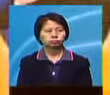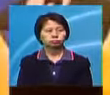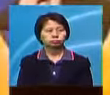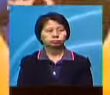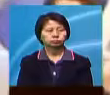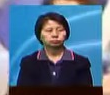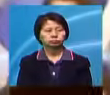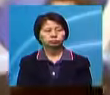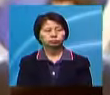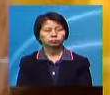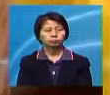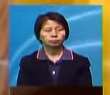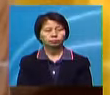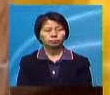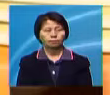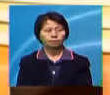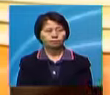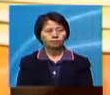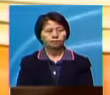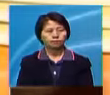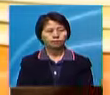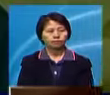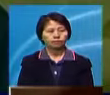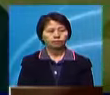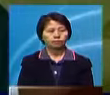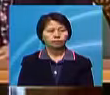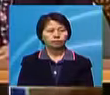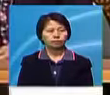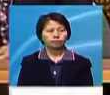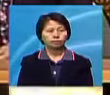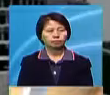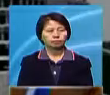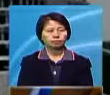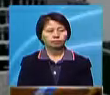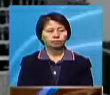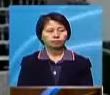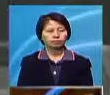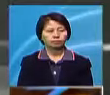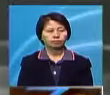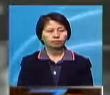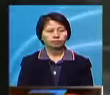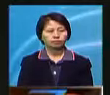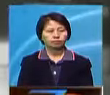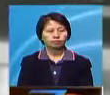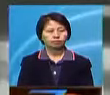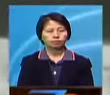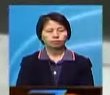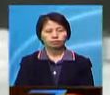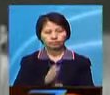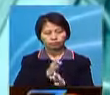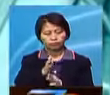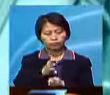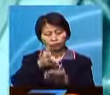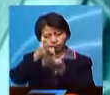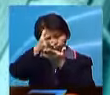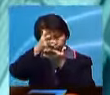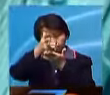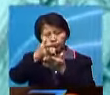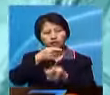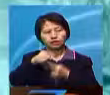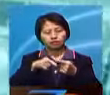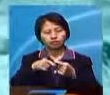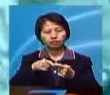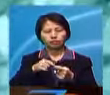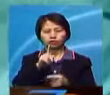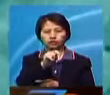RTM bersama anda setiap masa di mana juga. Bidang penyiaran mengorak langkah apabila